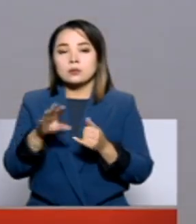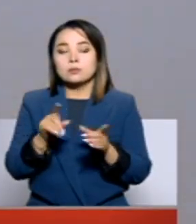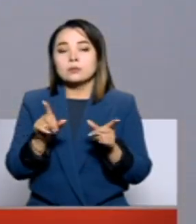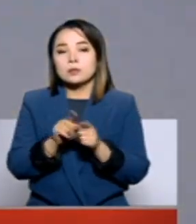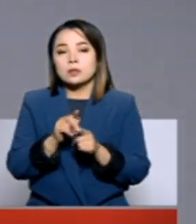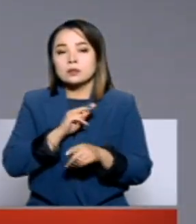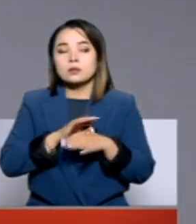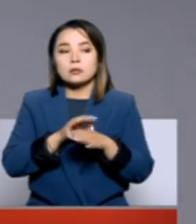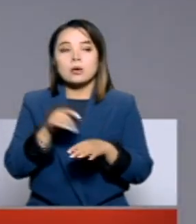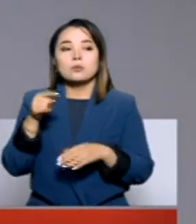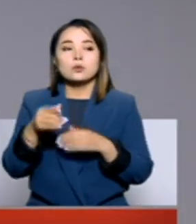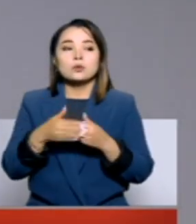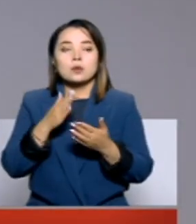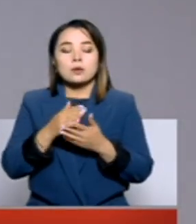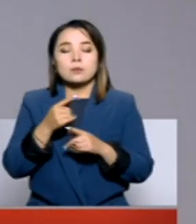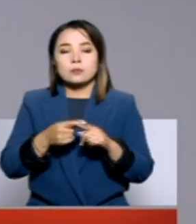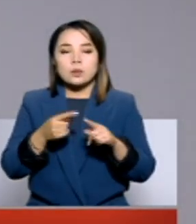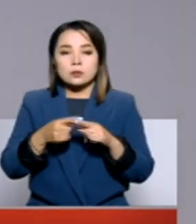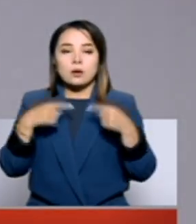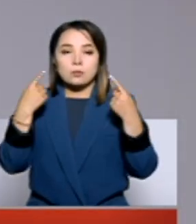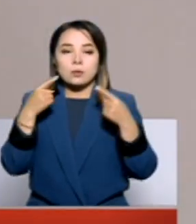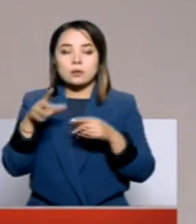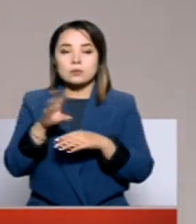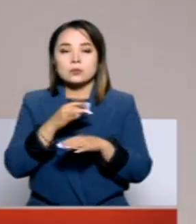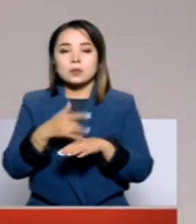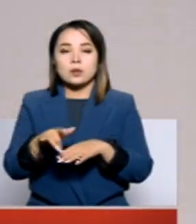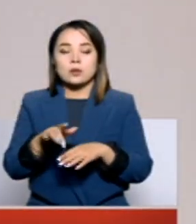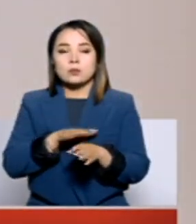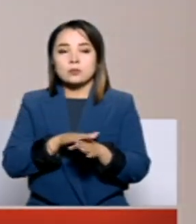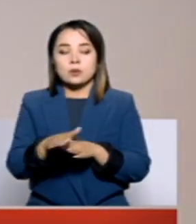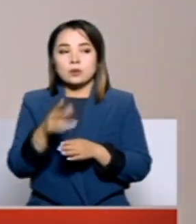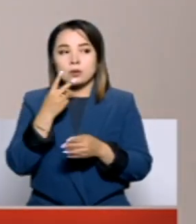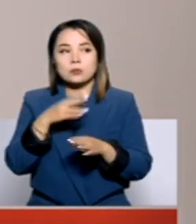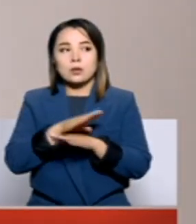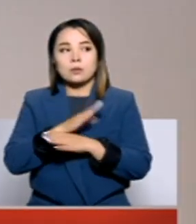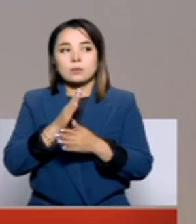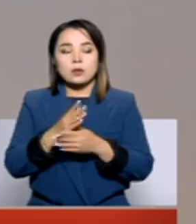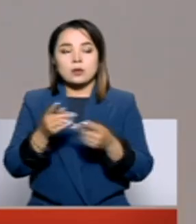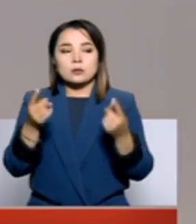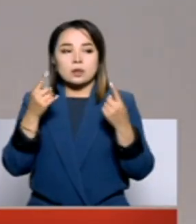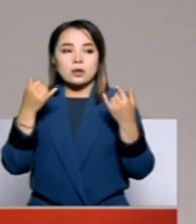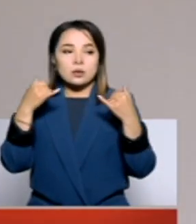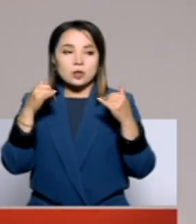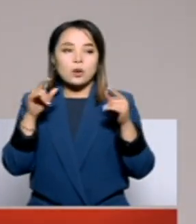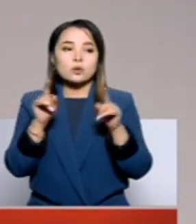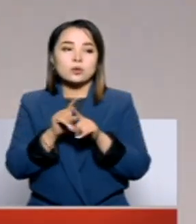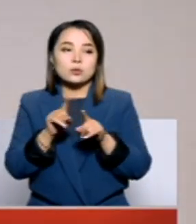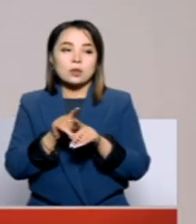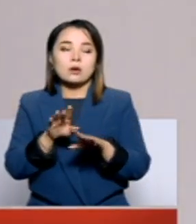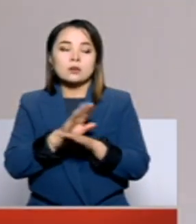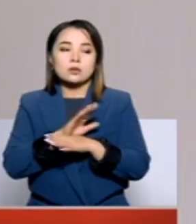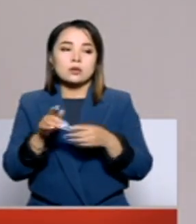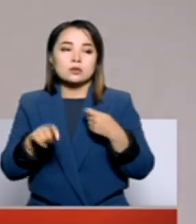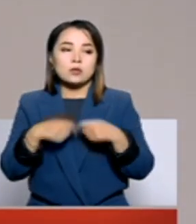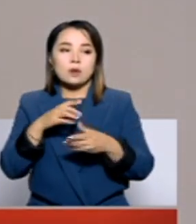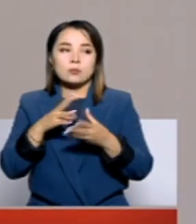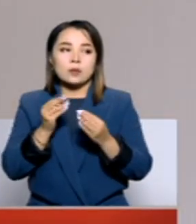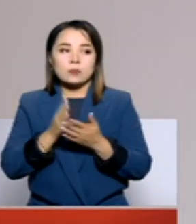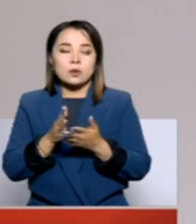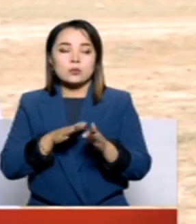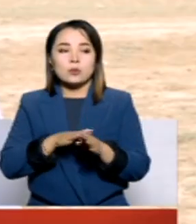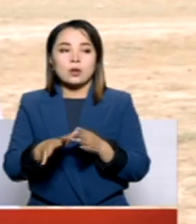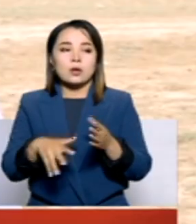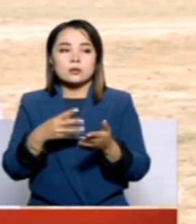қосқанда мыңға тарта ұсақ малы түгел қырылған, ірі қарадан да шығын бар. Соның есепте тұрғанына түгел өтемақы